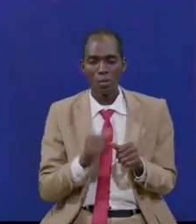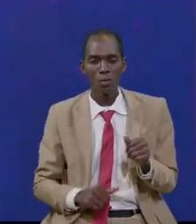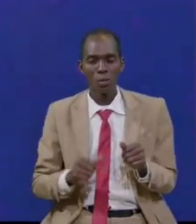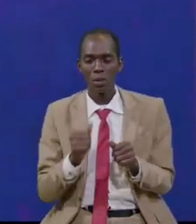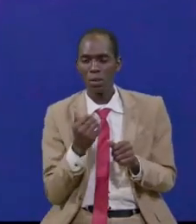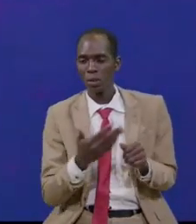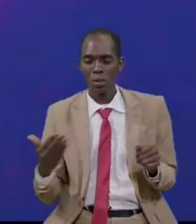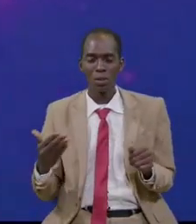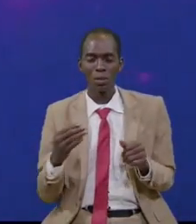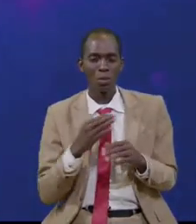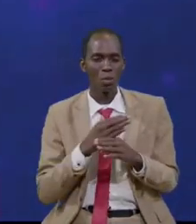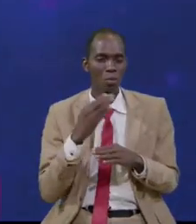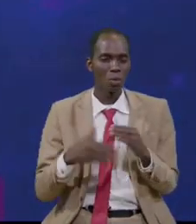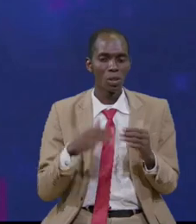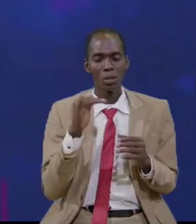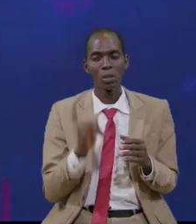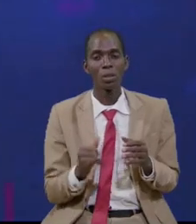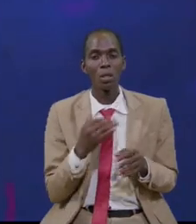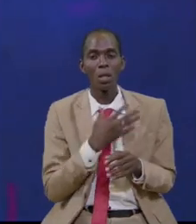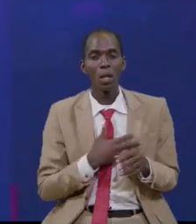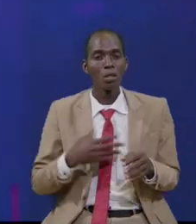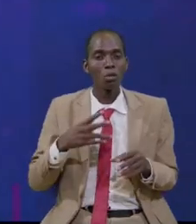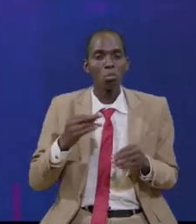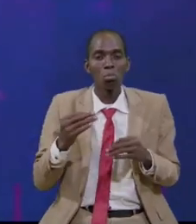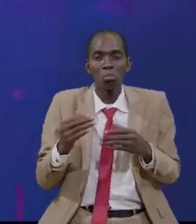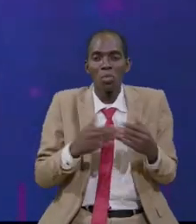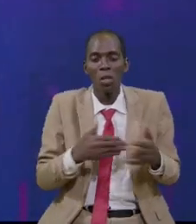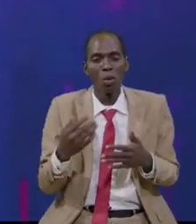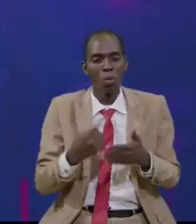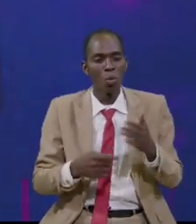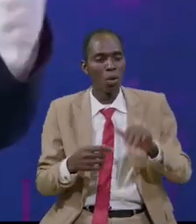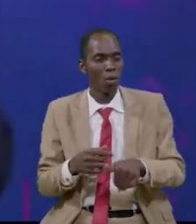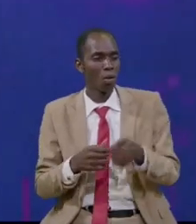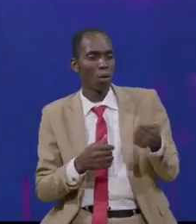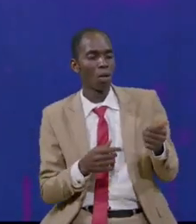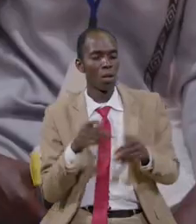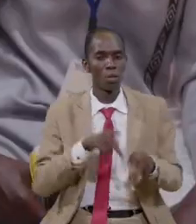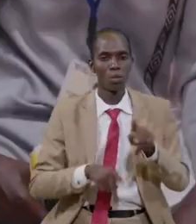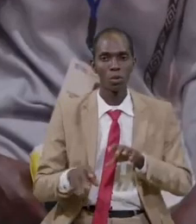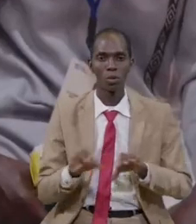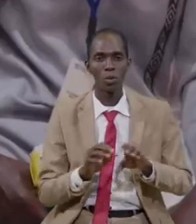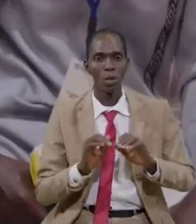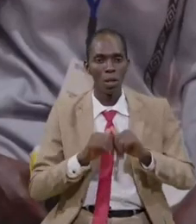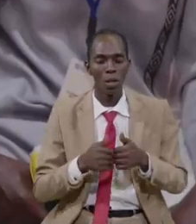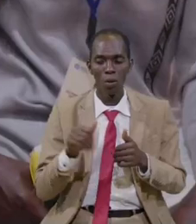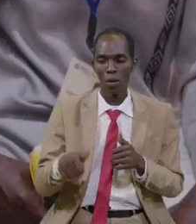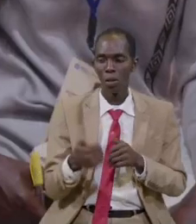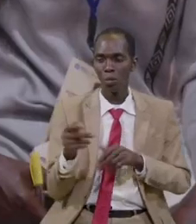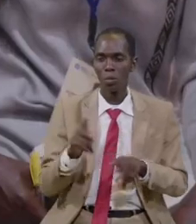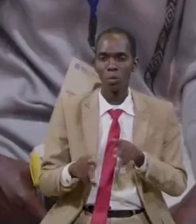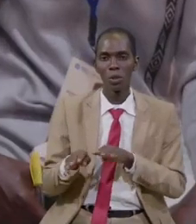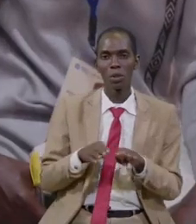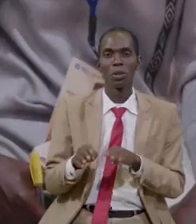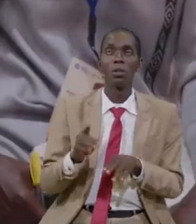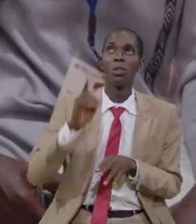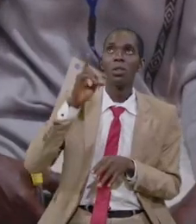tous les points de I. Et peu importe ce que quelqu'un fait ou quel que soit ce que quelqu'un réagit, il est fidèle